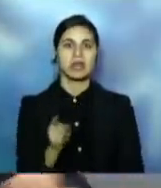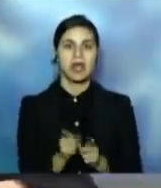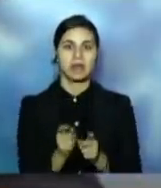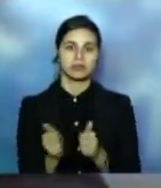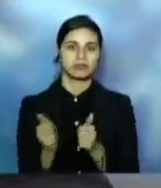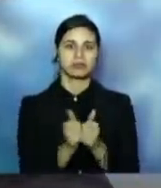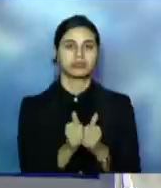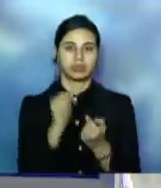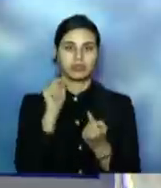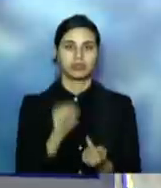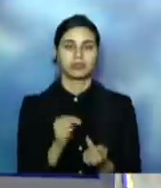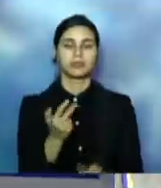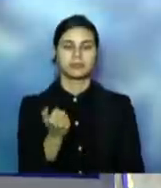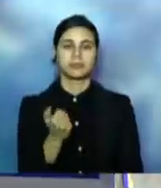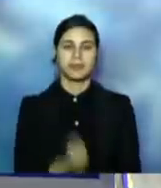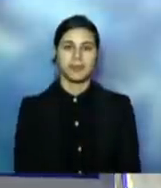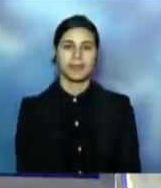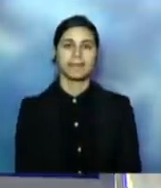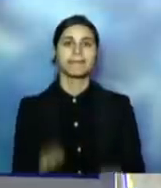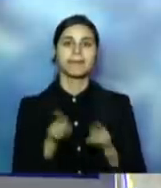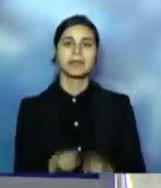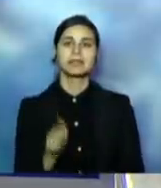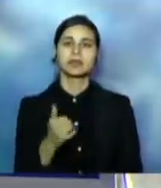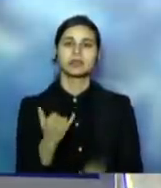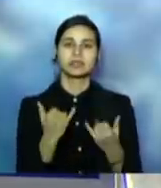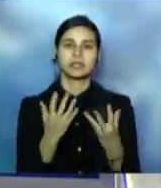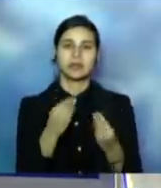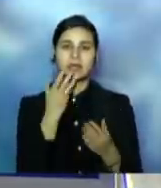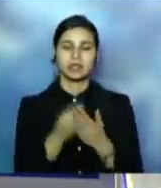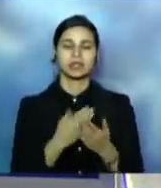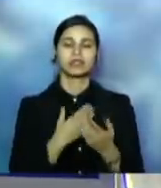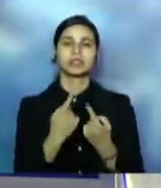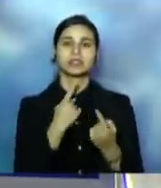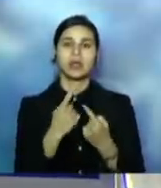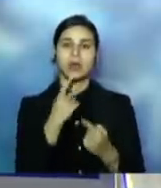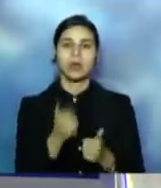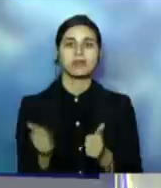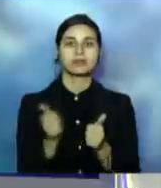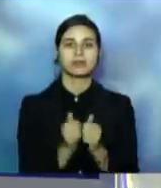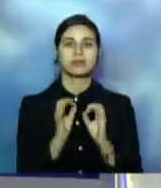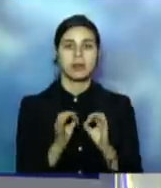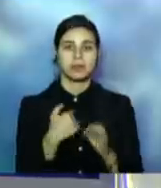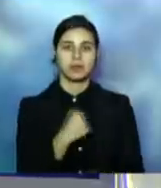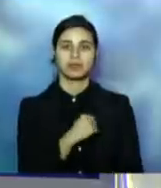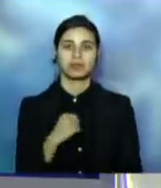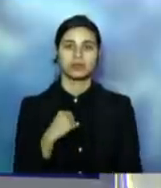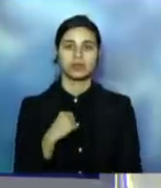რა საკურველია მიუსადაგეთ. ისევე როგორც დღევანდელ ჩვენ საუბარს მიუსადაგეთ, პირადად